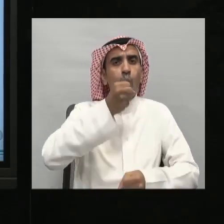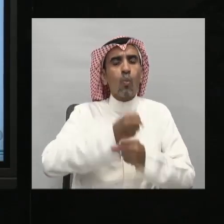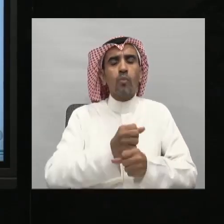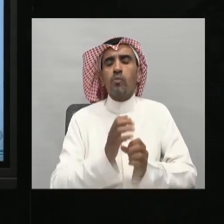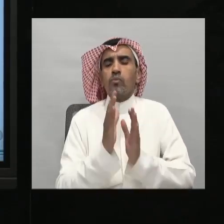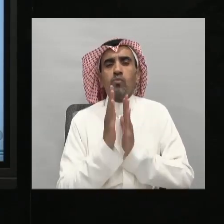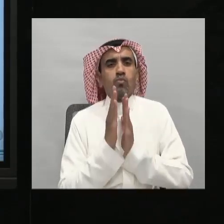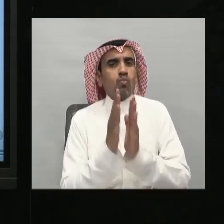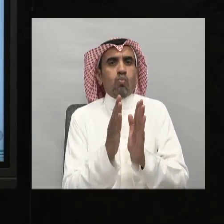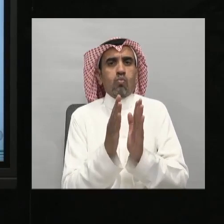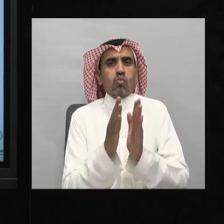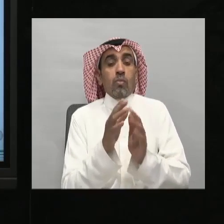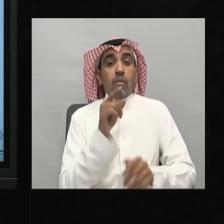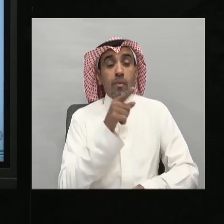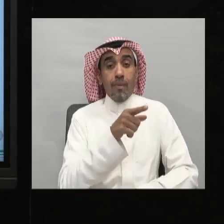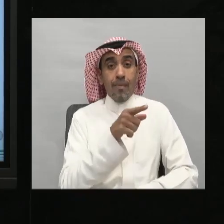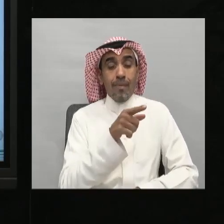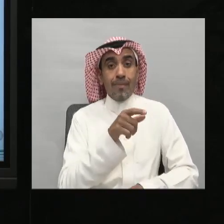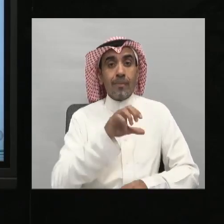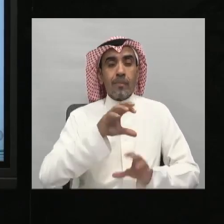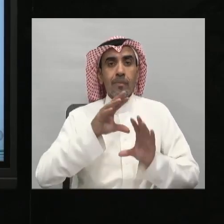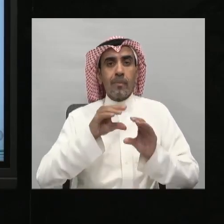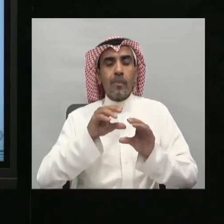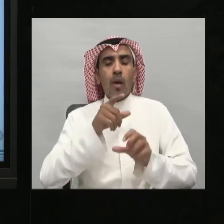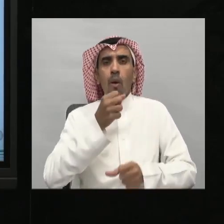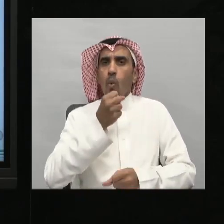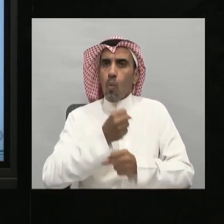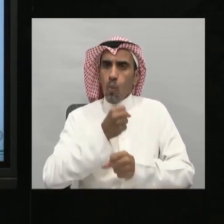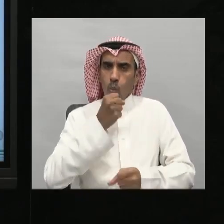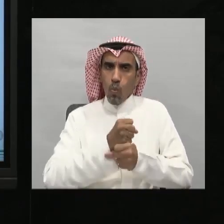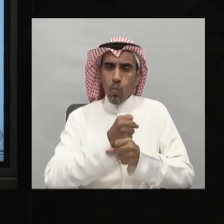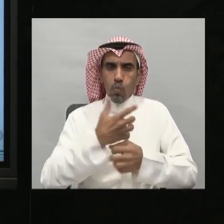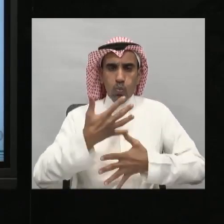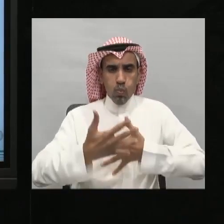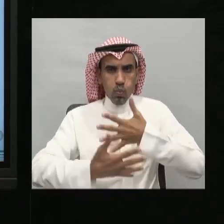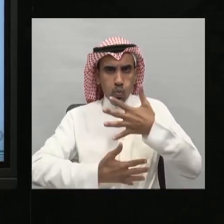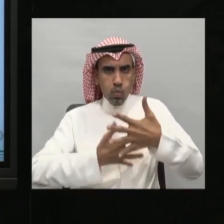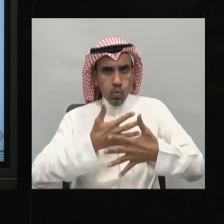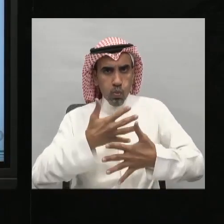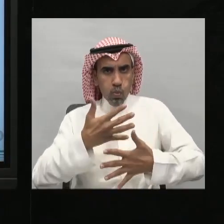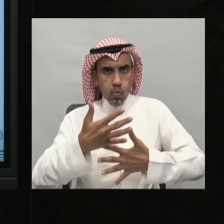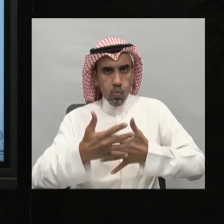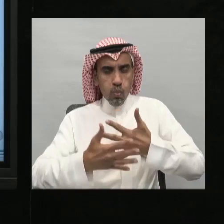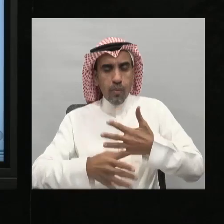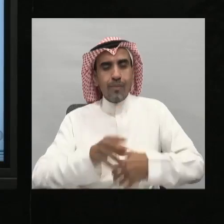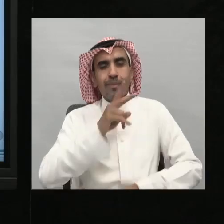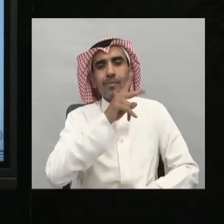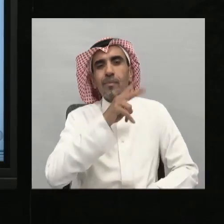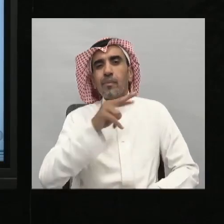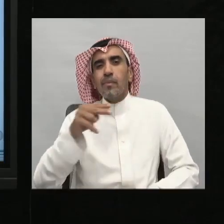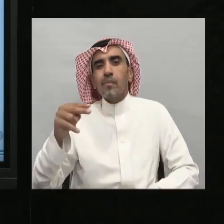محددة. فإذا هذه الأنسجة لها أدوار، لها وظائف تقوم بها بحسب نوع ماذا؟